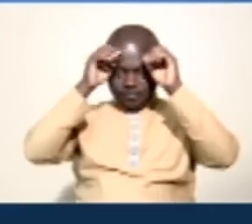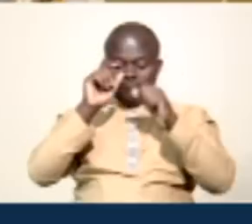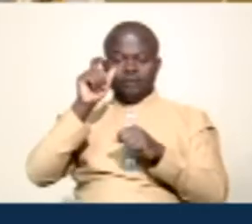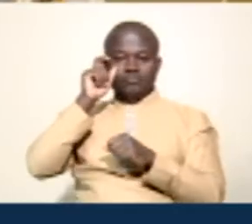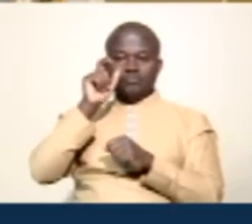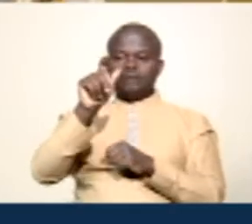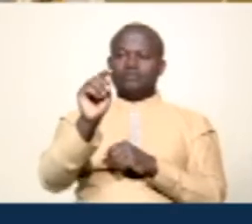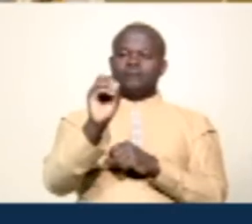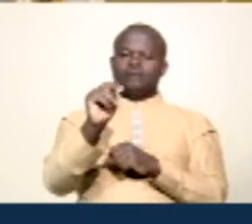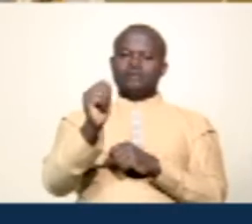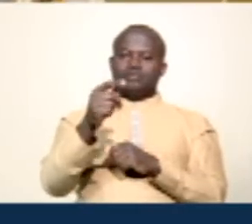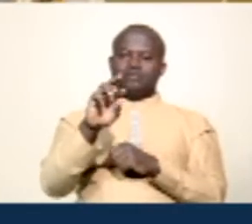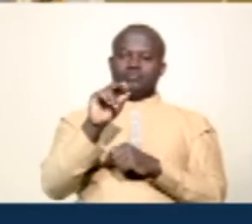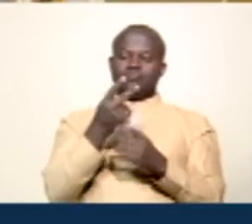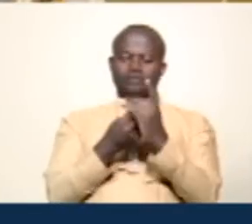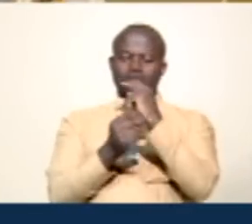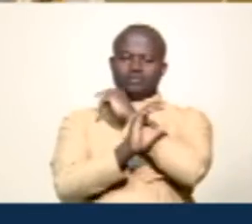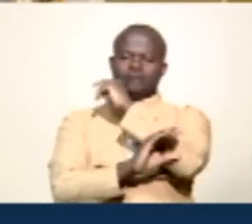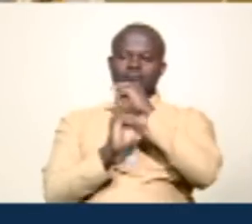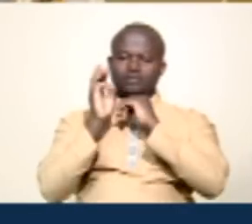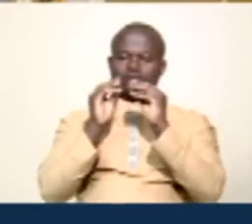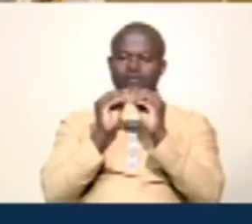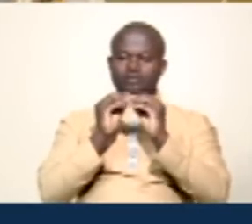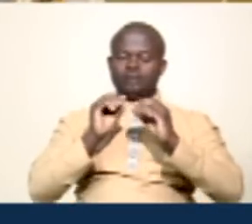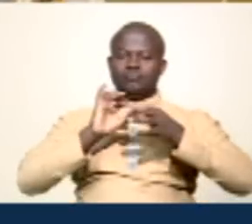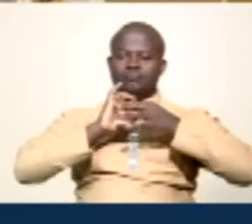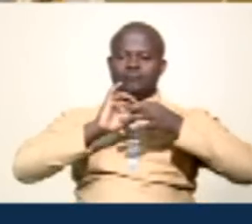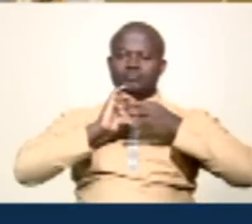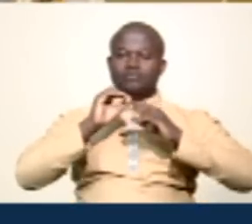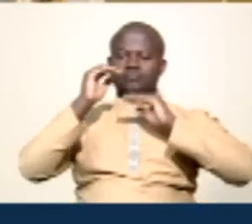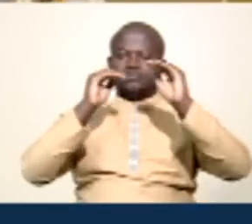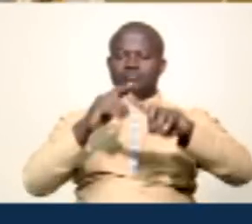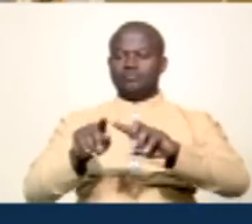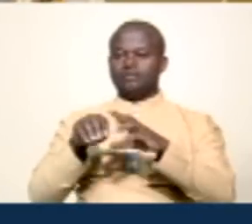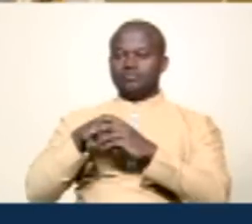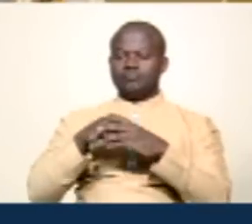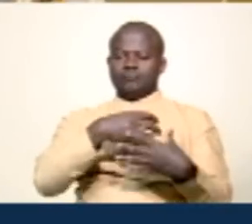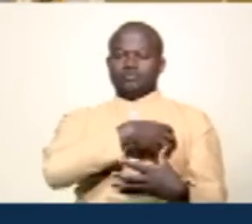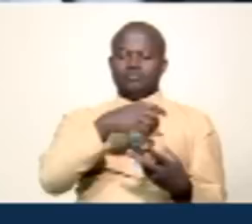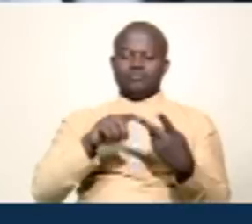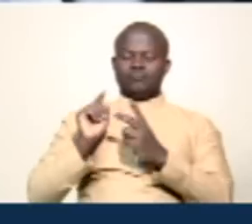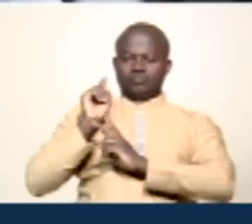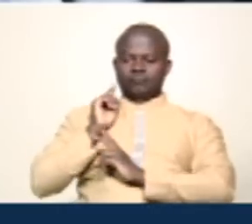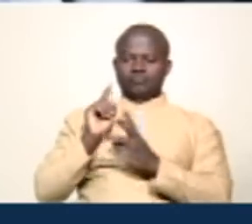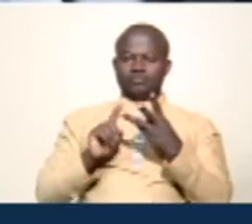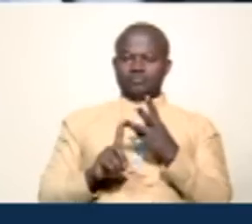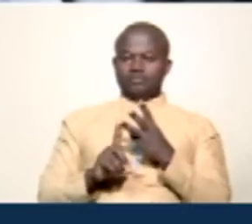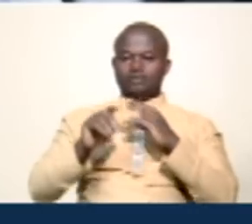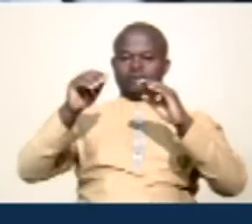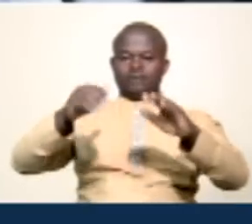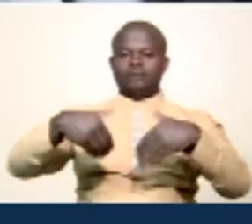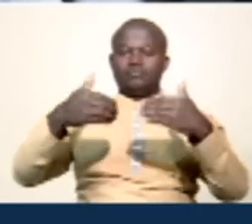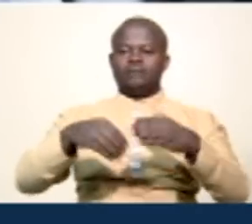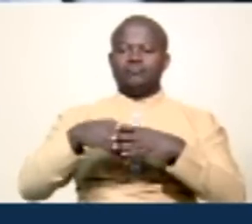Kagame i Conakry harimo ko n'ibihugu byombi bizumvikana ku bufatanye mu nzego zitandukanye zirimo ubukungu, umutekano,